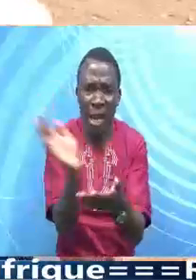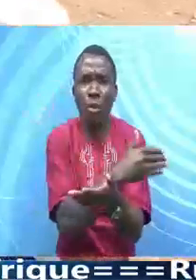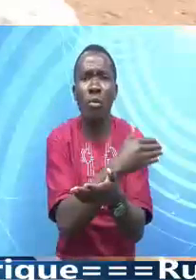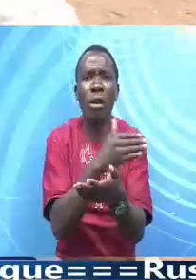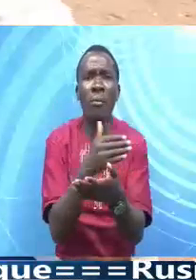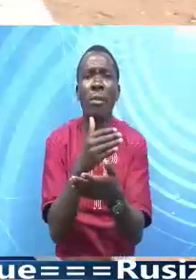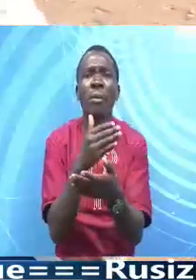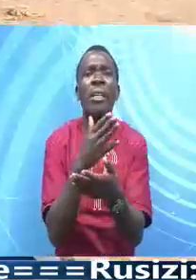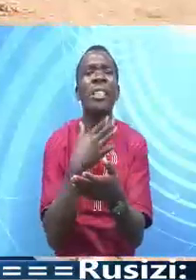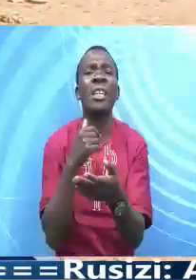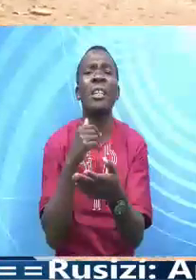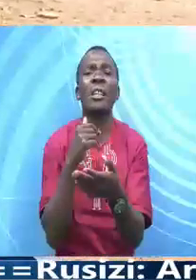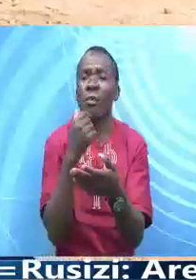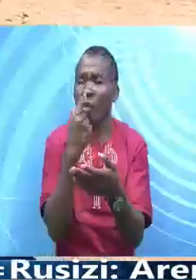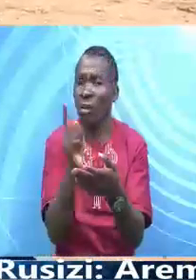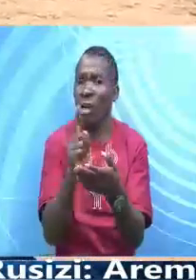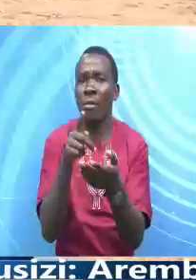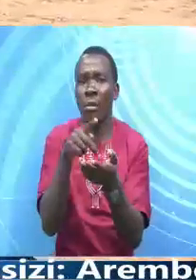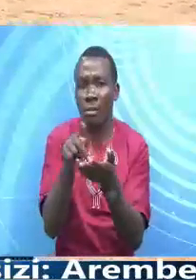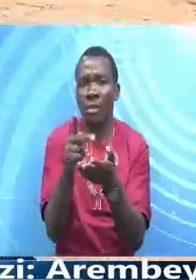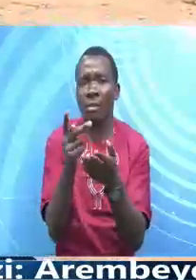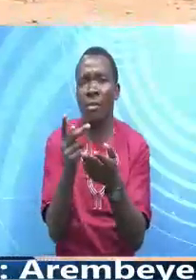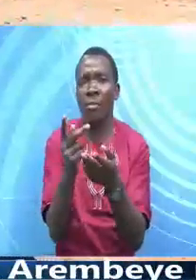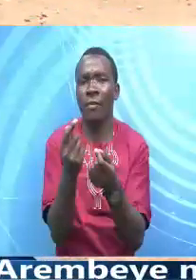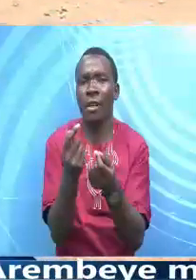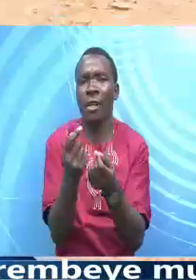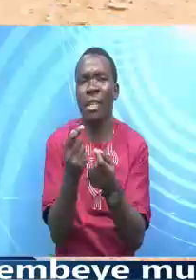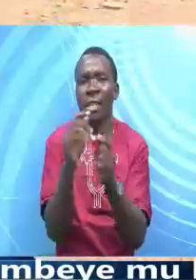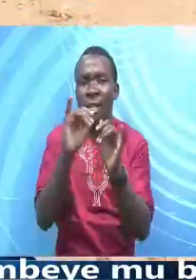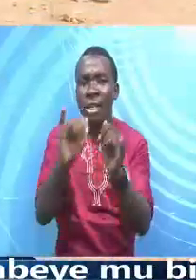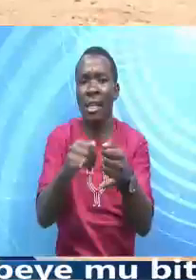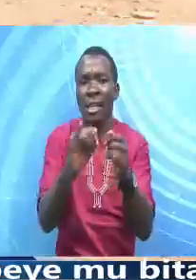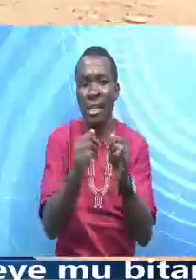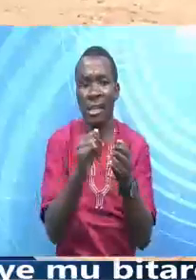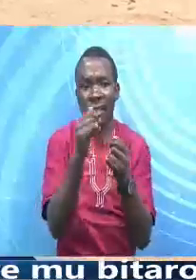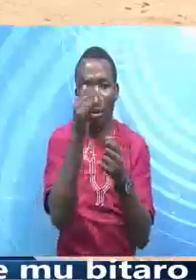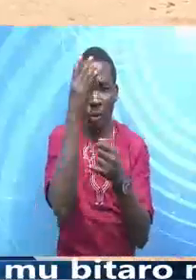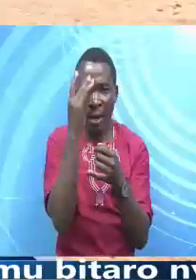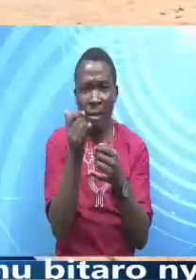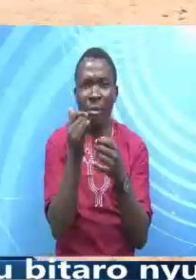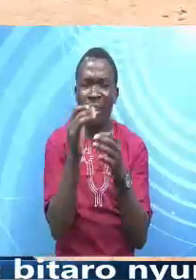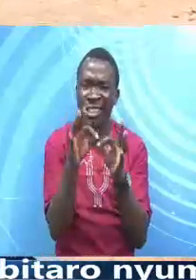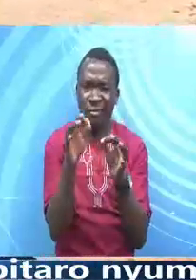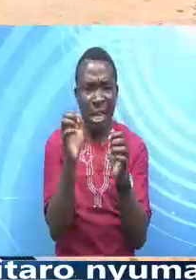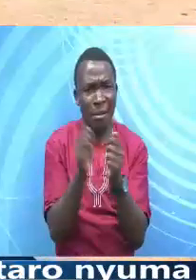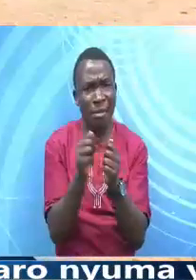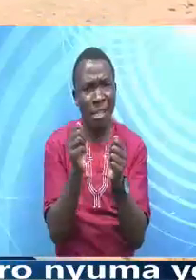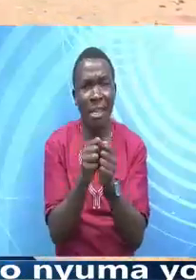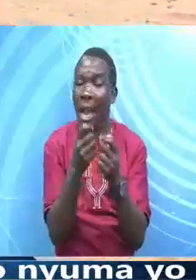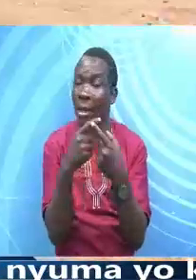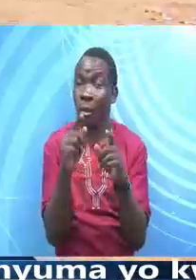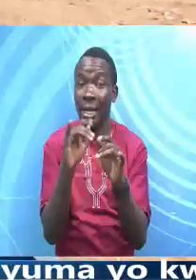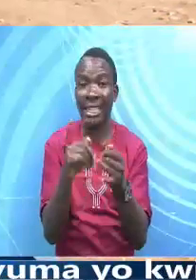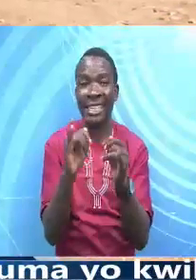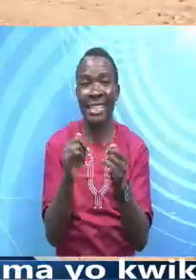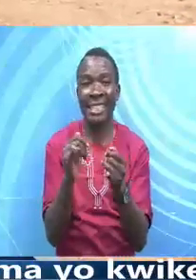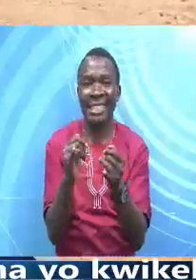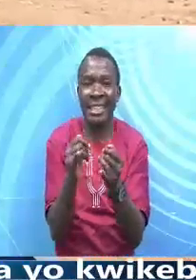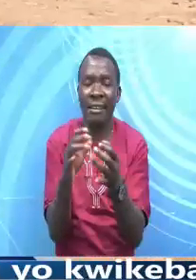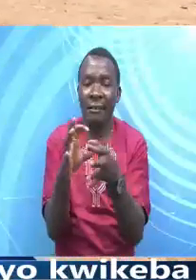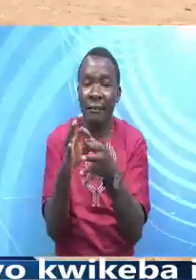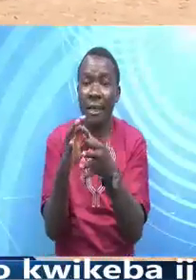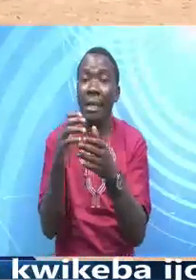bari kwanga kubishyura ndagerageje kubera yuko byari bitoroshye nyine ndagerageje nishingikiriza abandi